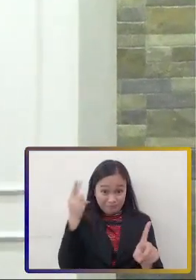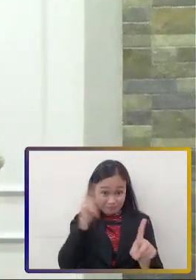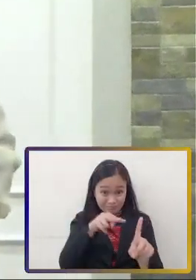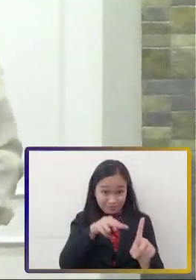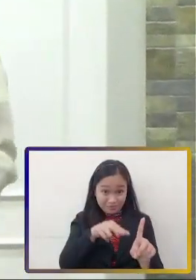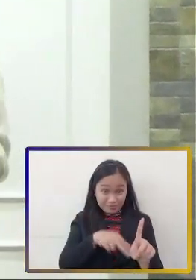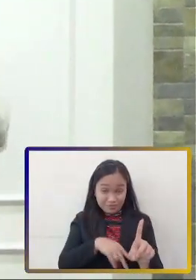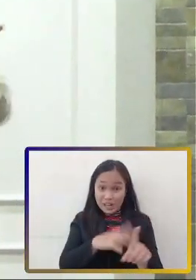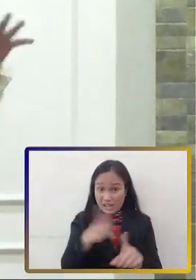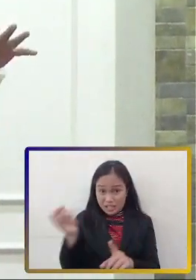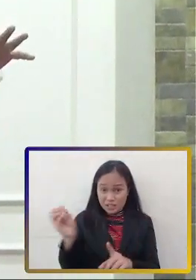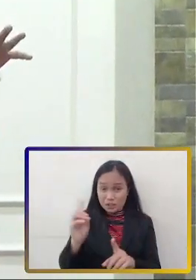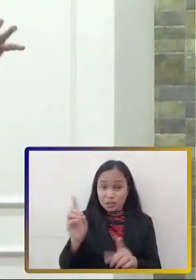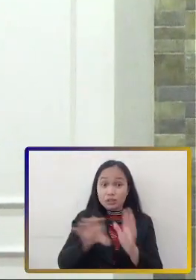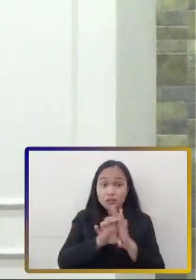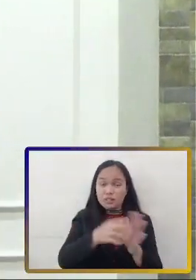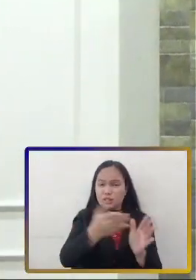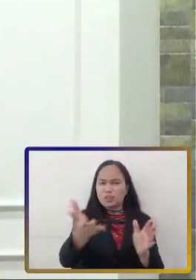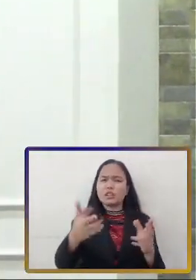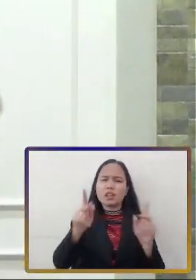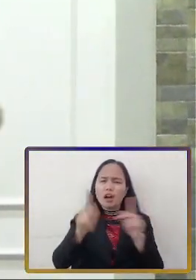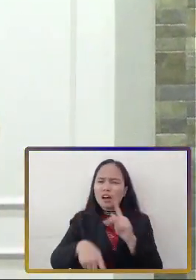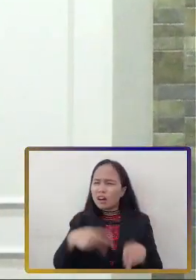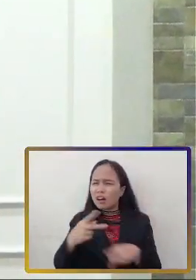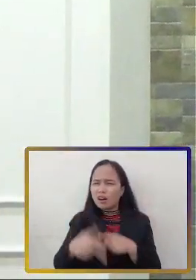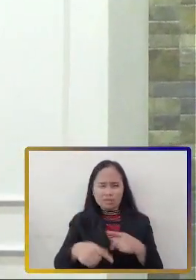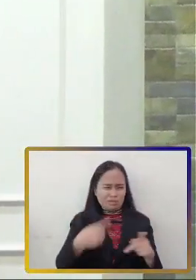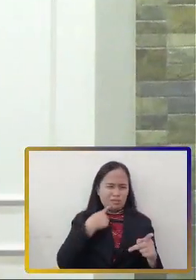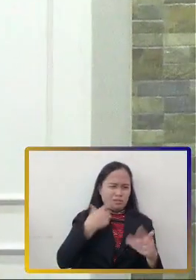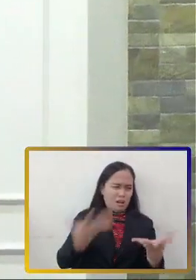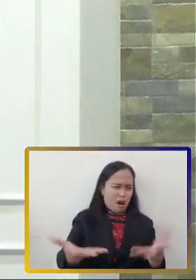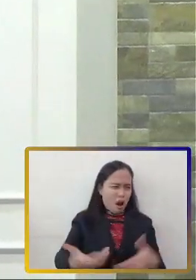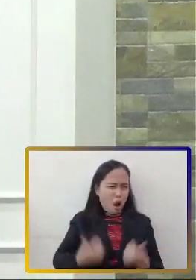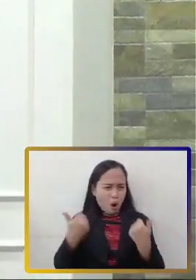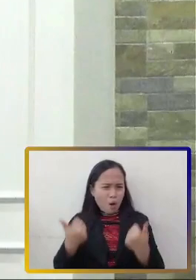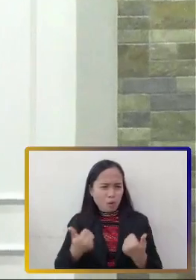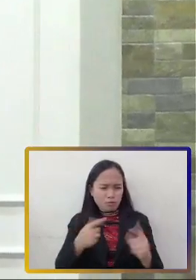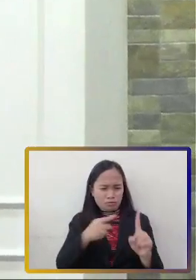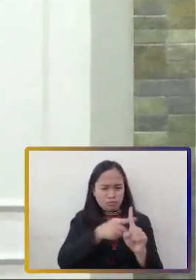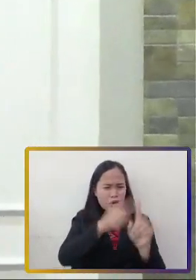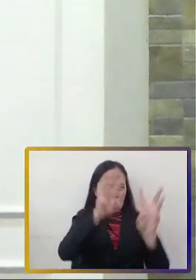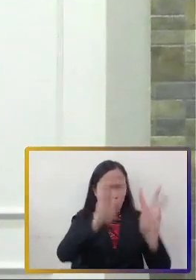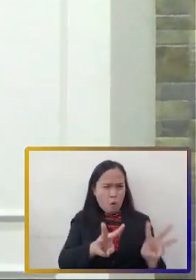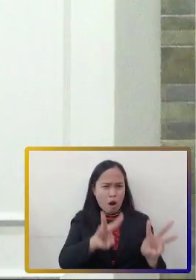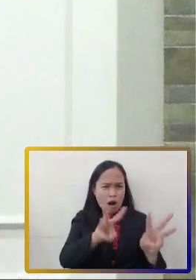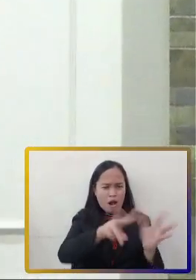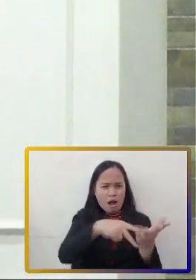honestly, tao ka, titignan, paano ba pagsakit? Iikot lang kami dito ng 7.